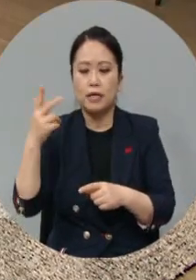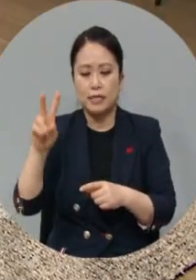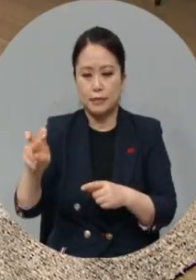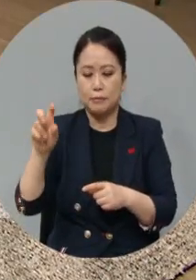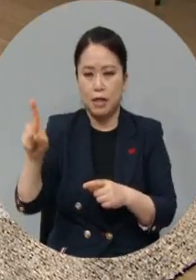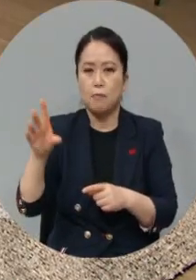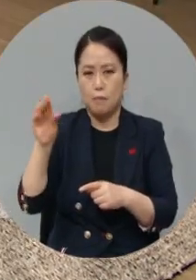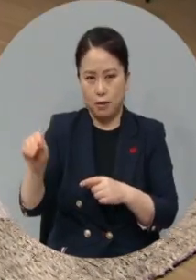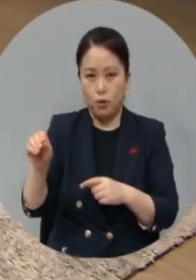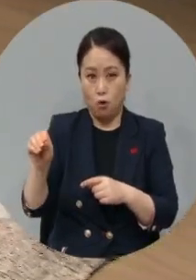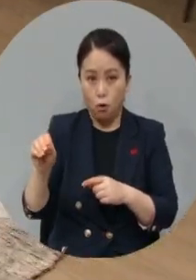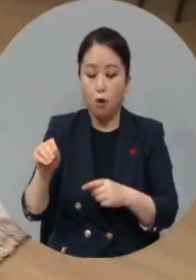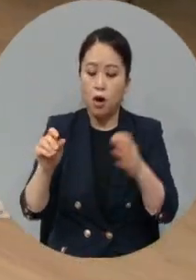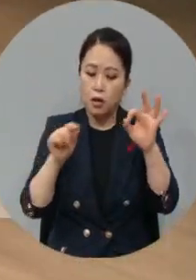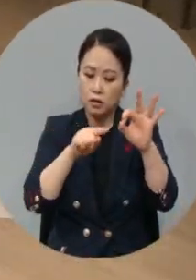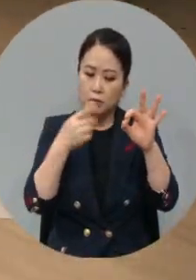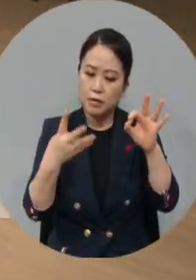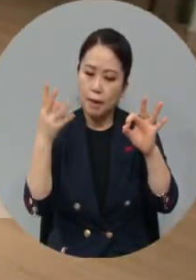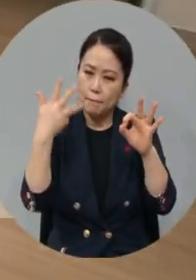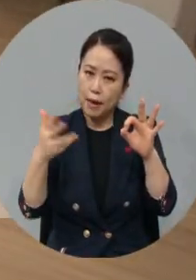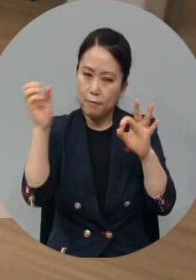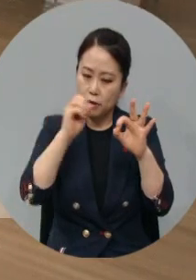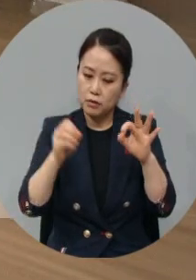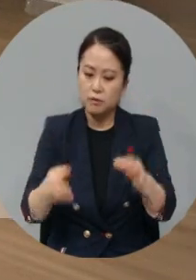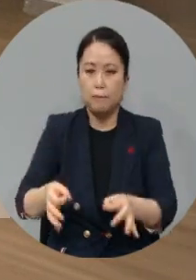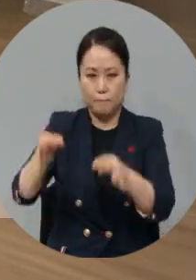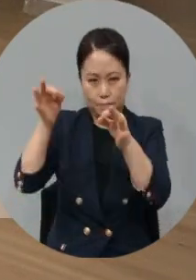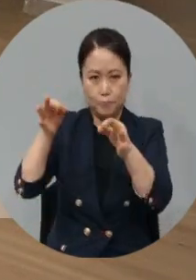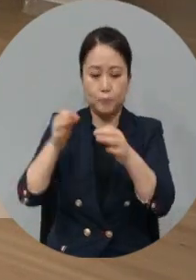전월대비 0.48% 상승했습니다